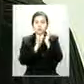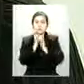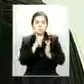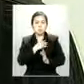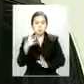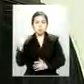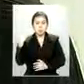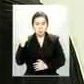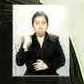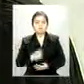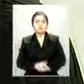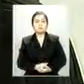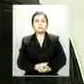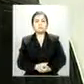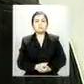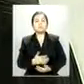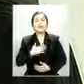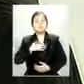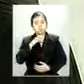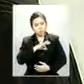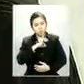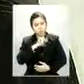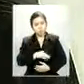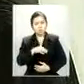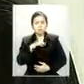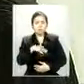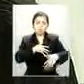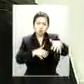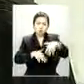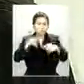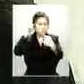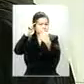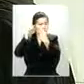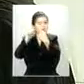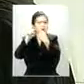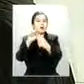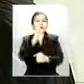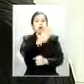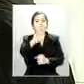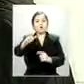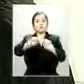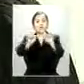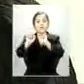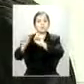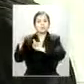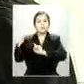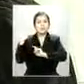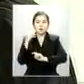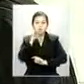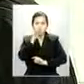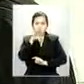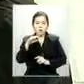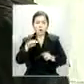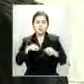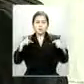มรู้สึกว่ามันเป็นมุมมองที่ต่างออกไปอะครับในการในการที่เขาทำแล้วก็รู้สึกว่าผมก็รู้สึกว่าเขาก็ตีความ